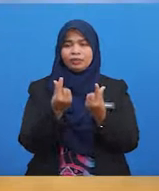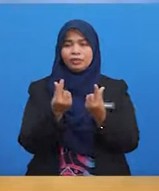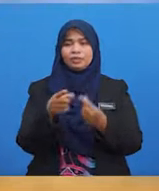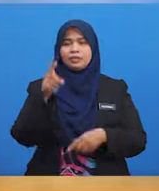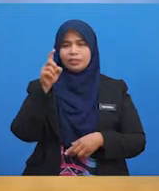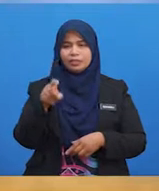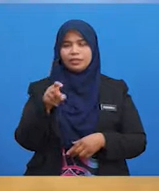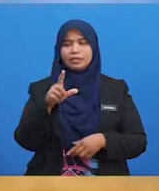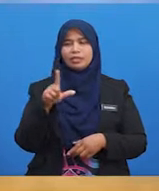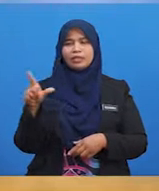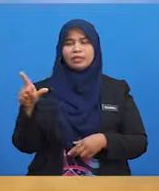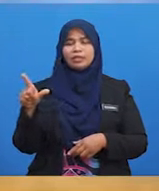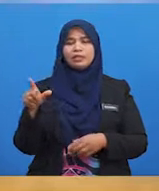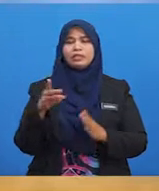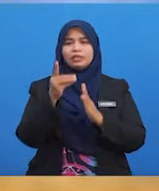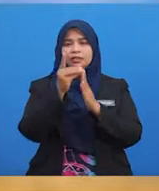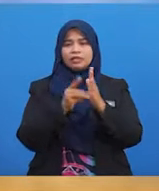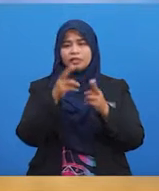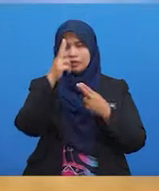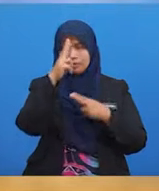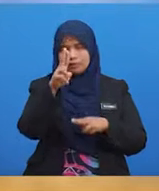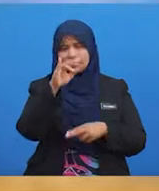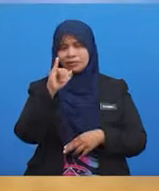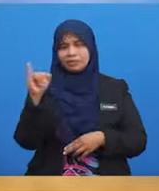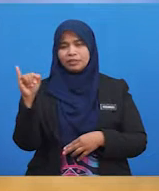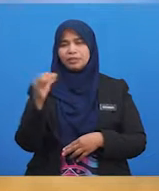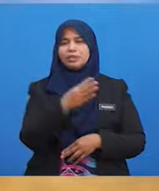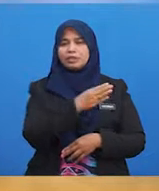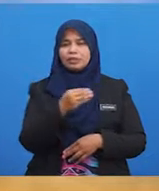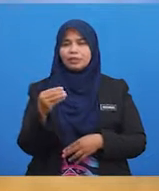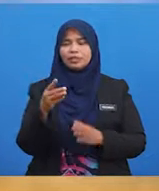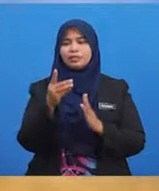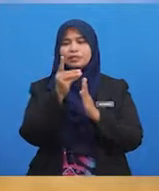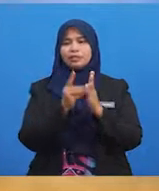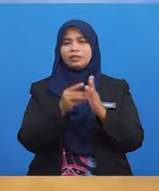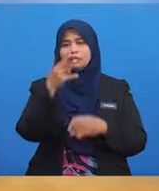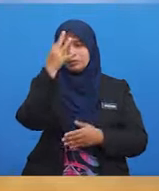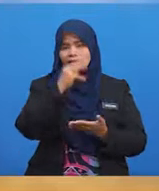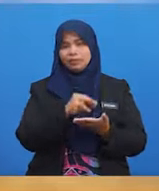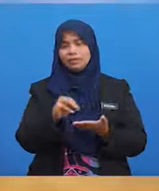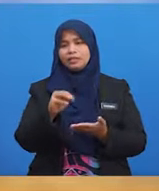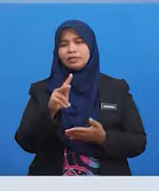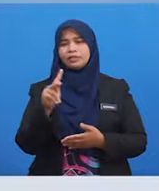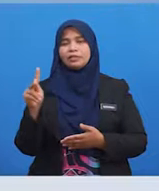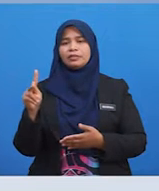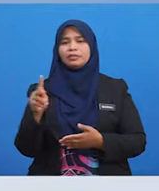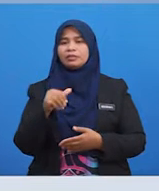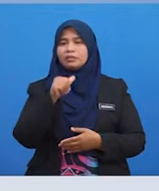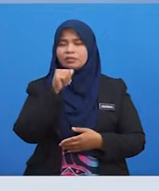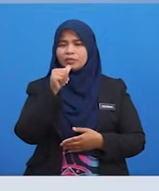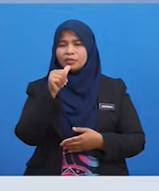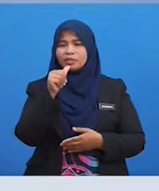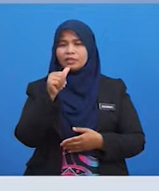Al-Quran hendaklah dihormati dan dimuliakan.